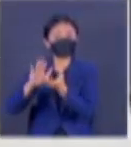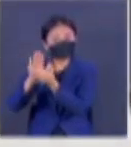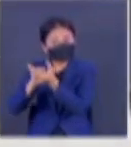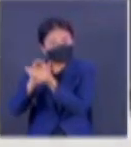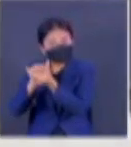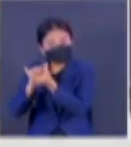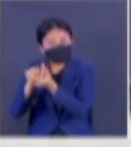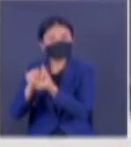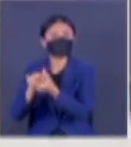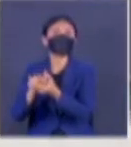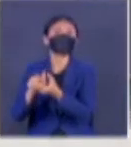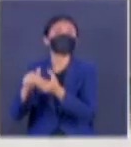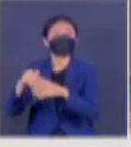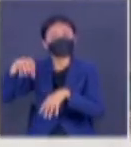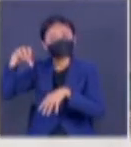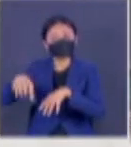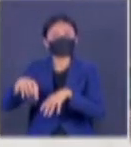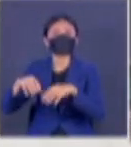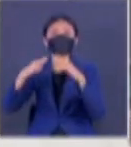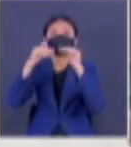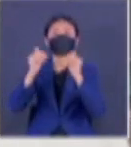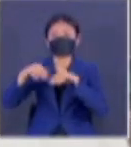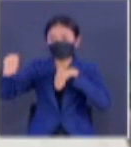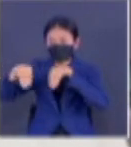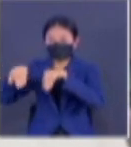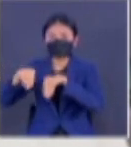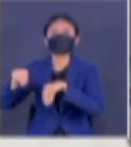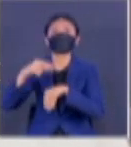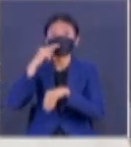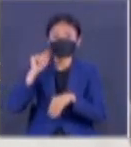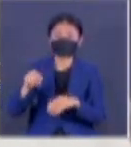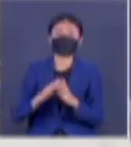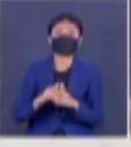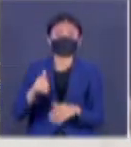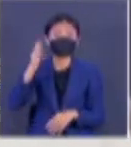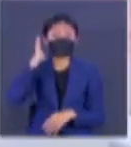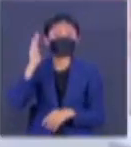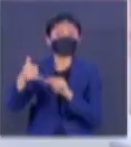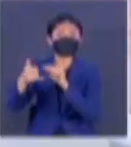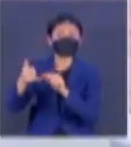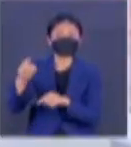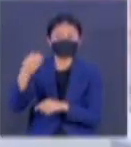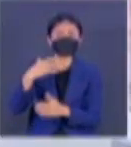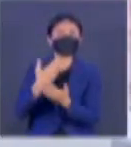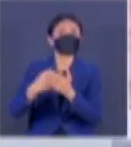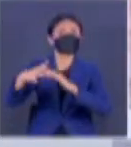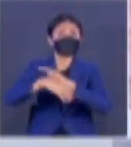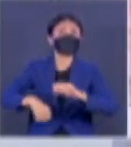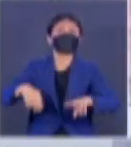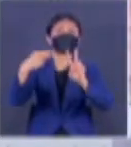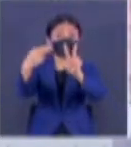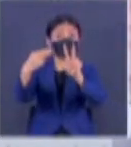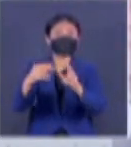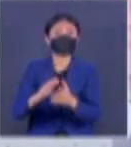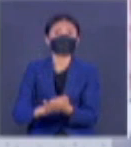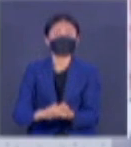เป็นเรื่องจริงหรือไม่ขณะที่ผู้ต้องหาก็ยังยืนกรานค่ะว่าเอาเงินไปแค่ 20,000 บาทและเงินดังกล่าวนำไปแ